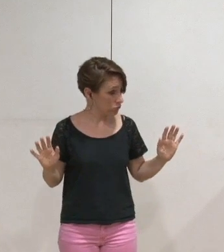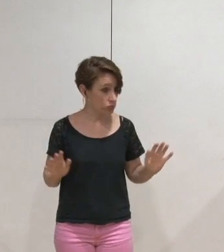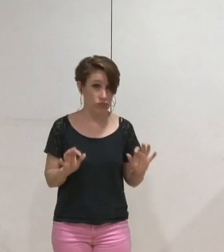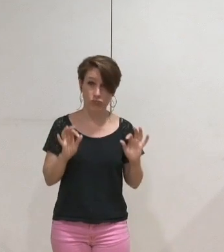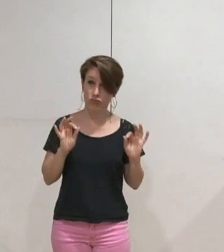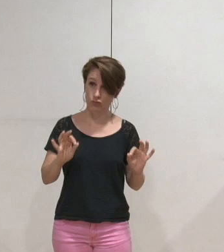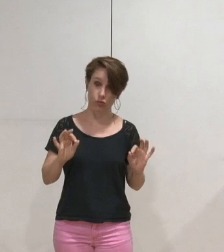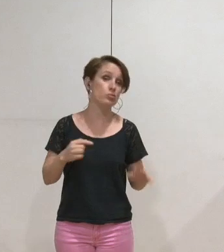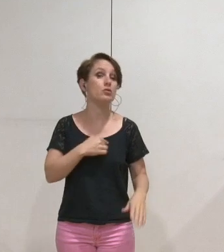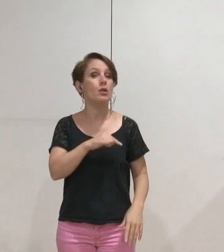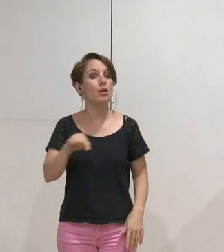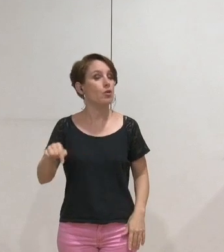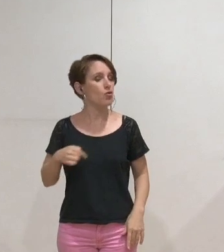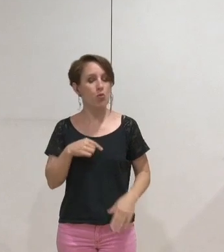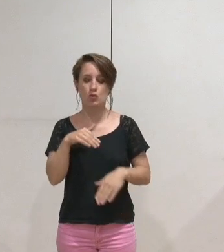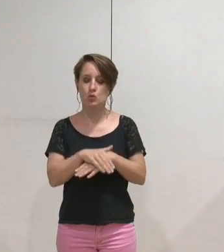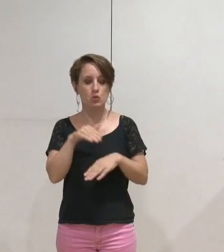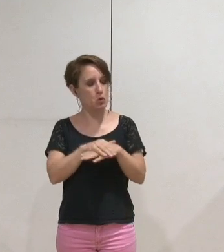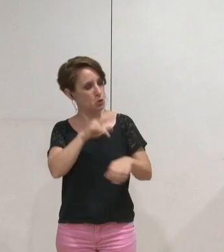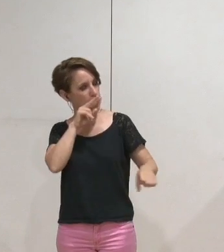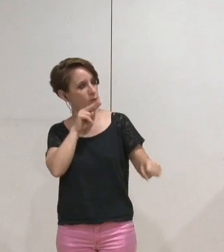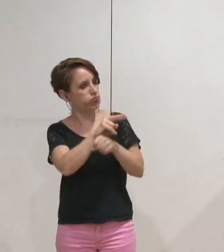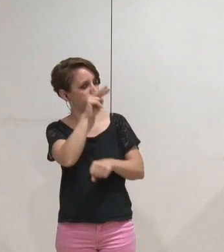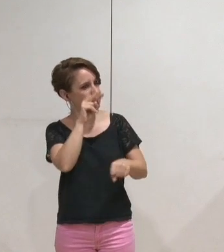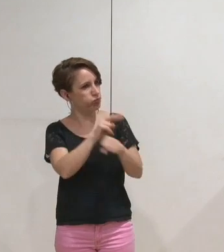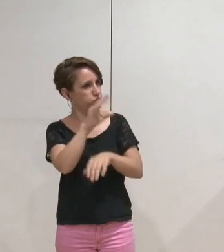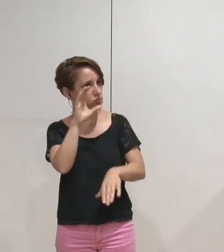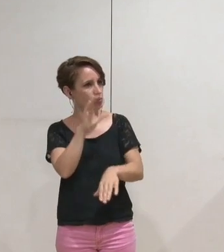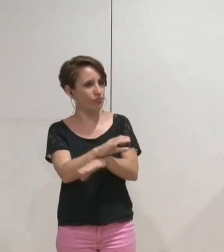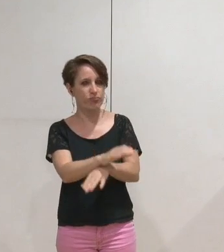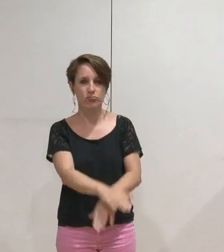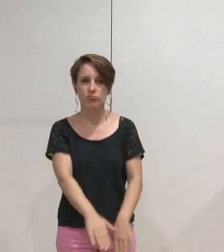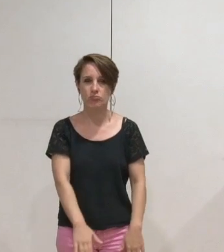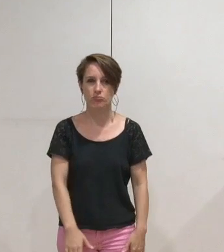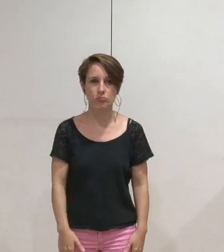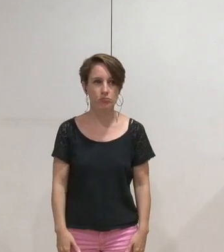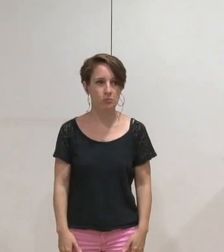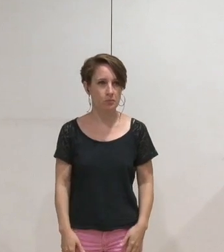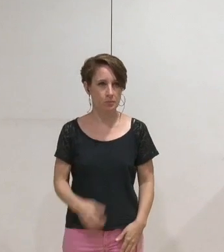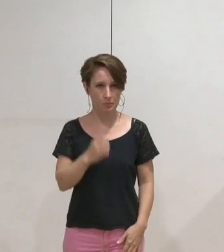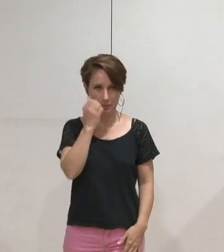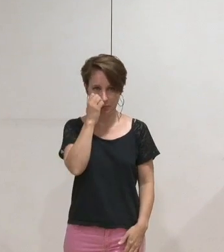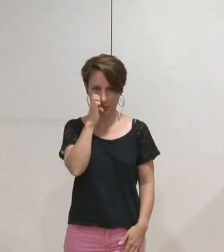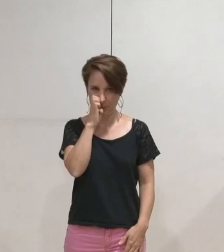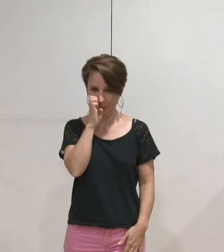nous dénoncé ce soir ne dépasse pas les